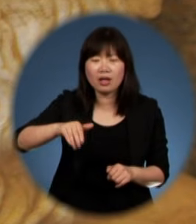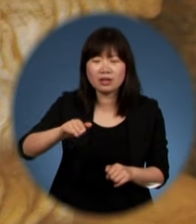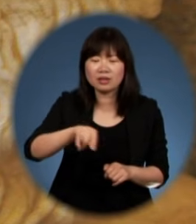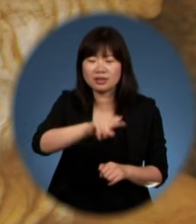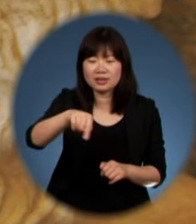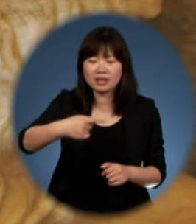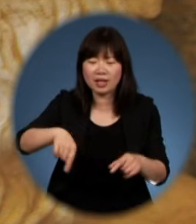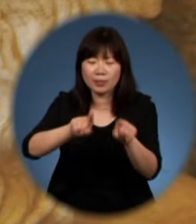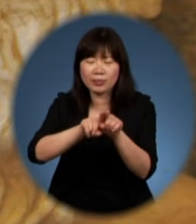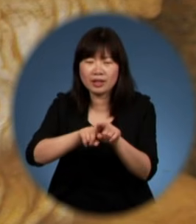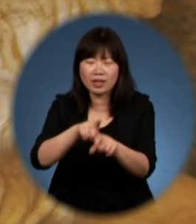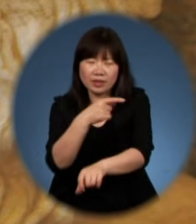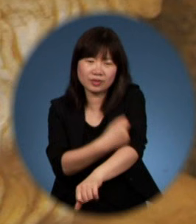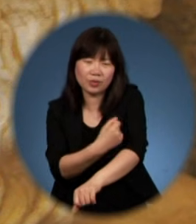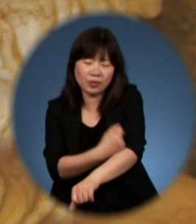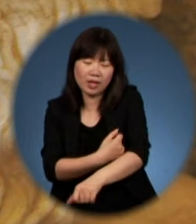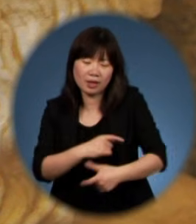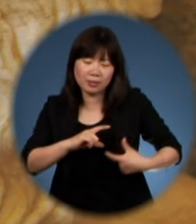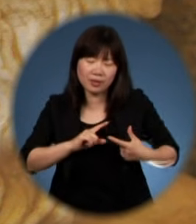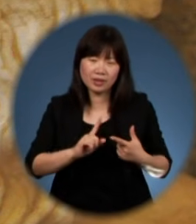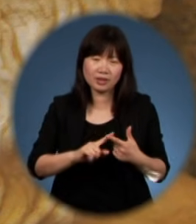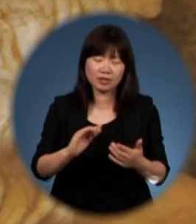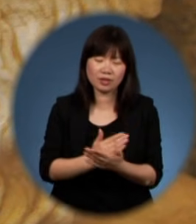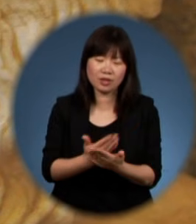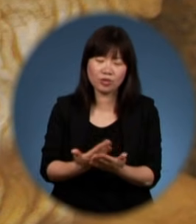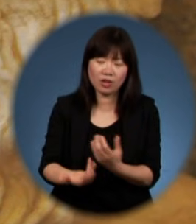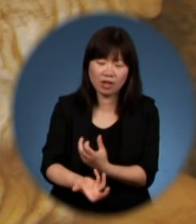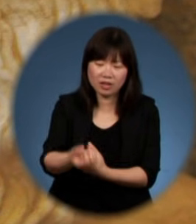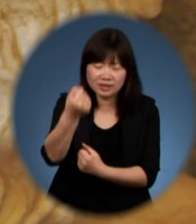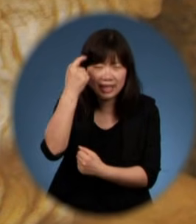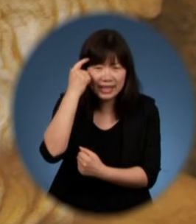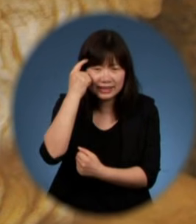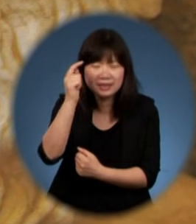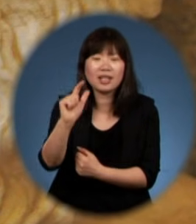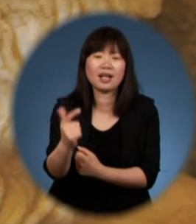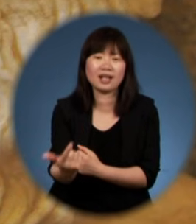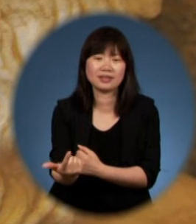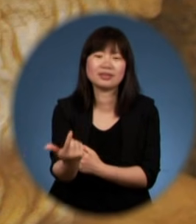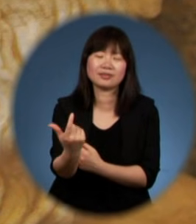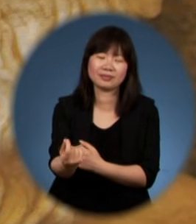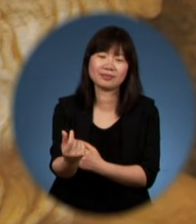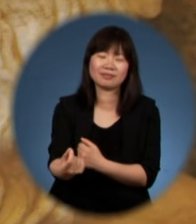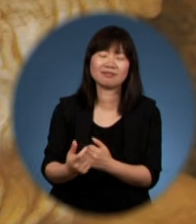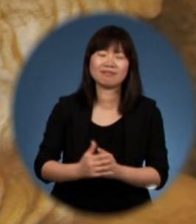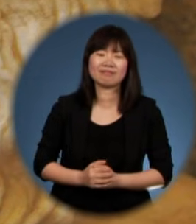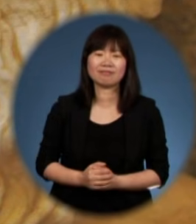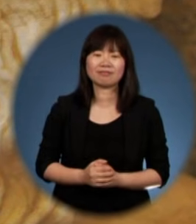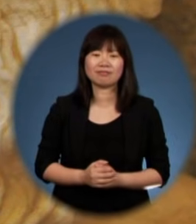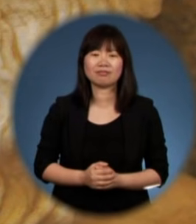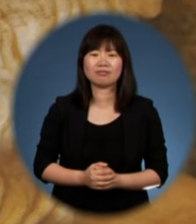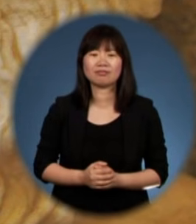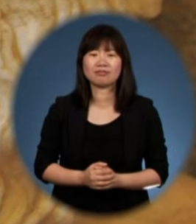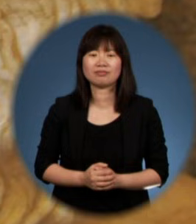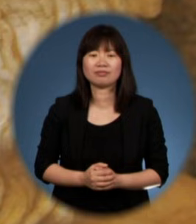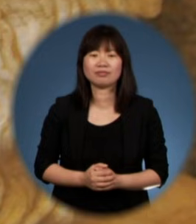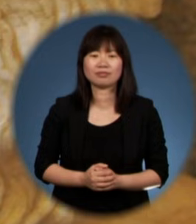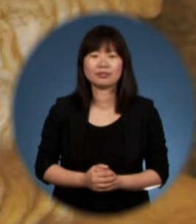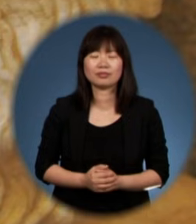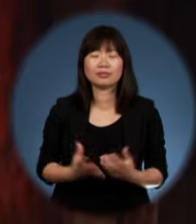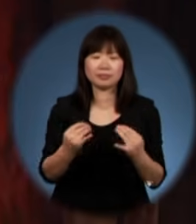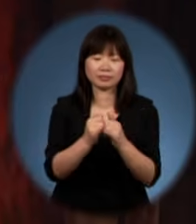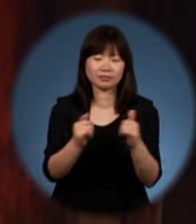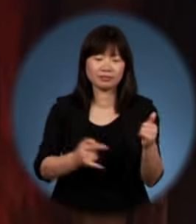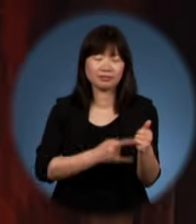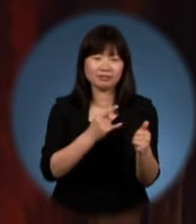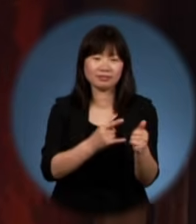함께 노고와 명예를 나누어 가 질이 하지 않는다 라고 변하고 있어요 많은